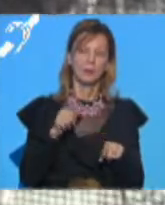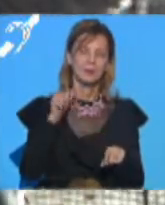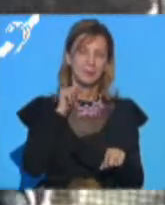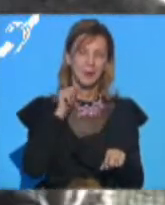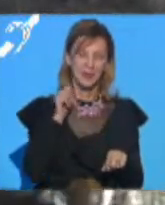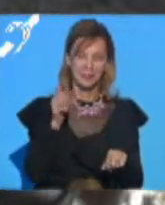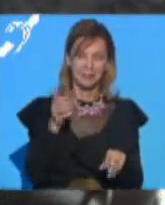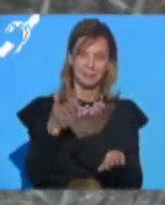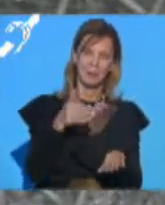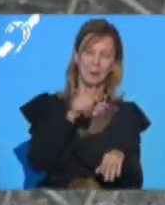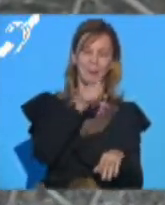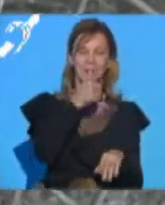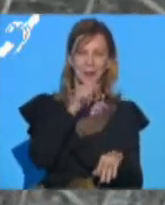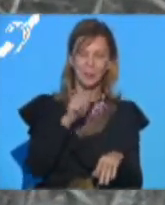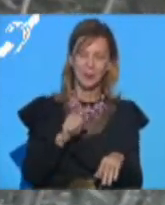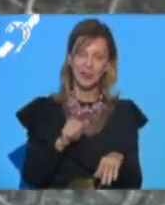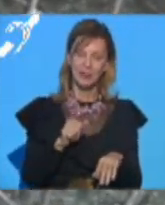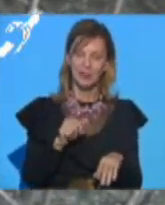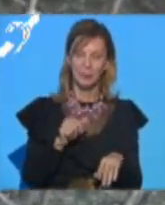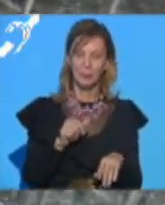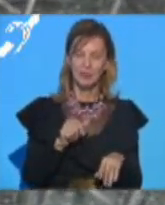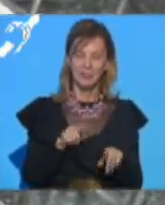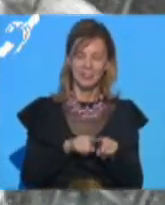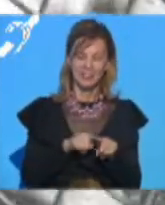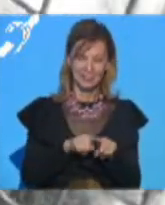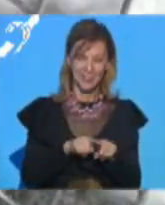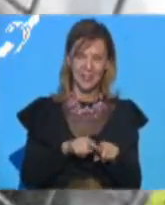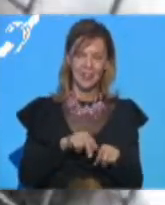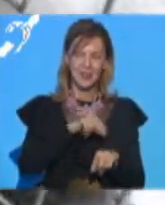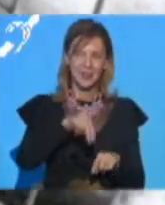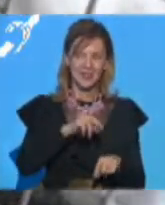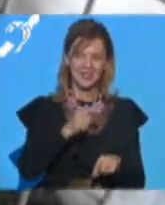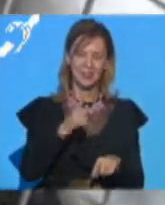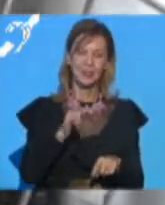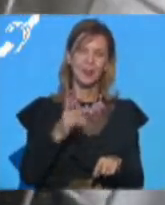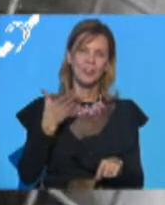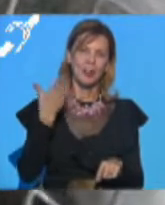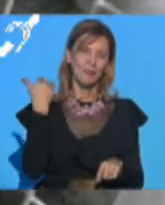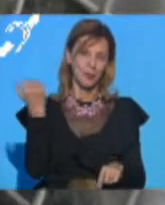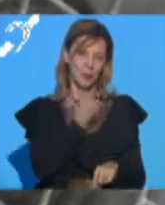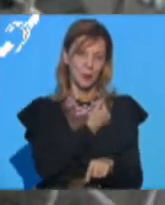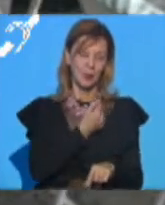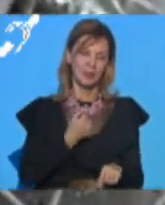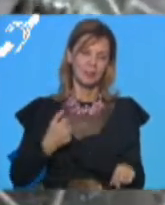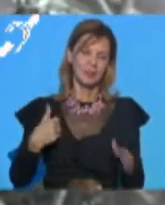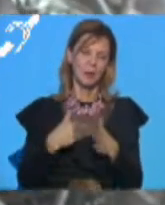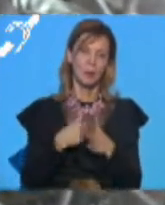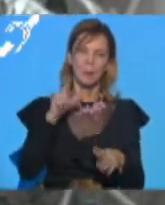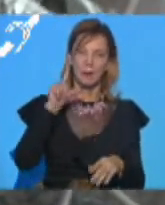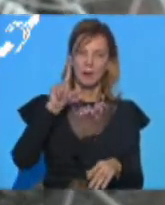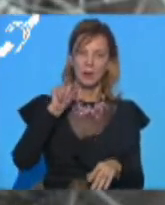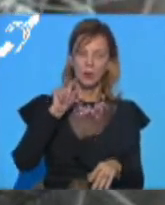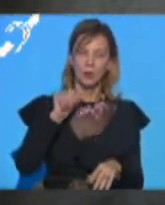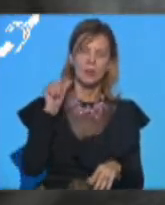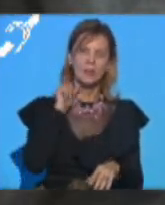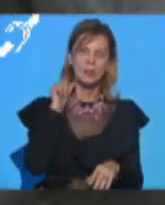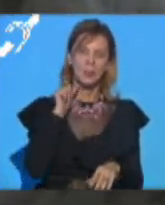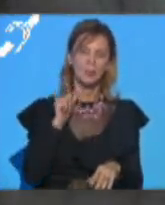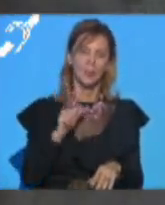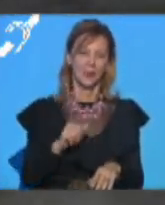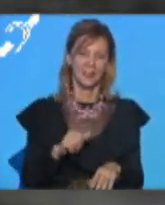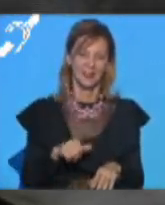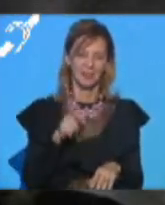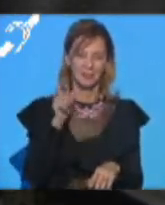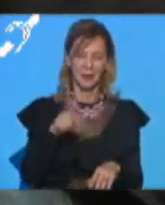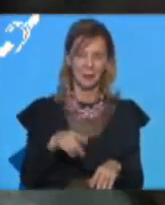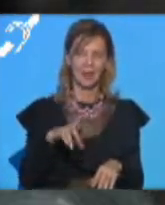clatine, nu o să stea în picioare. În doar 3 săptămâni în județul Gorj au fost uciși peste 20 de porci. Fermierii care îndeplinesc condițiile prevăzute de lege